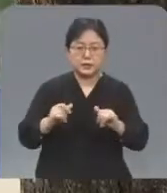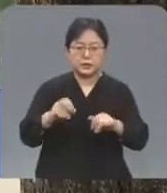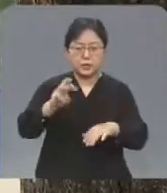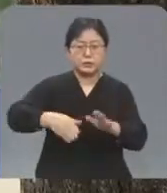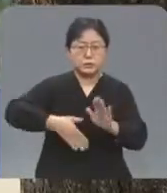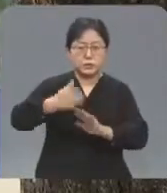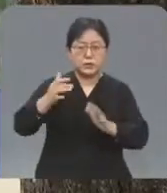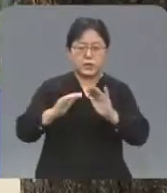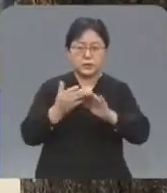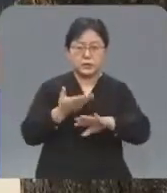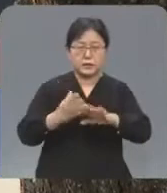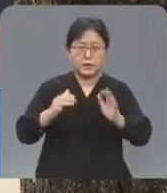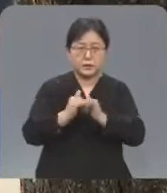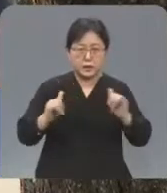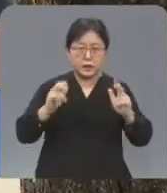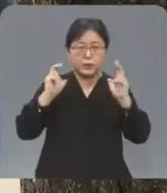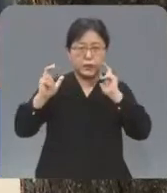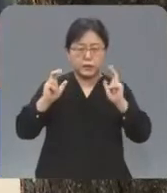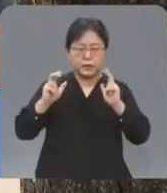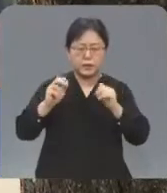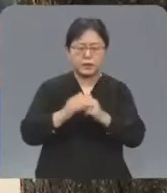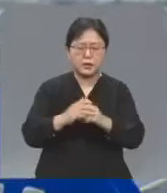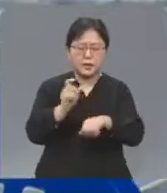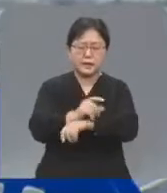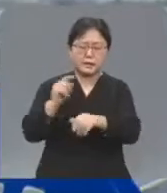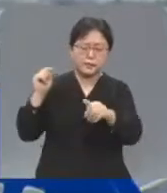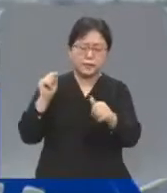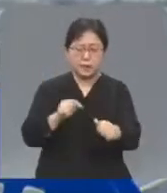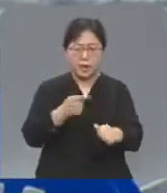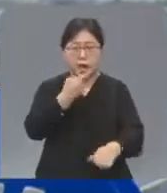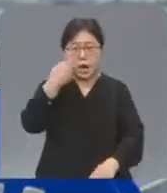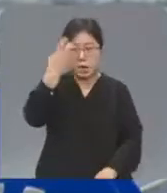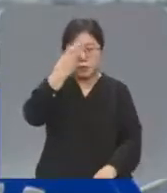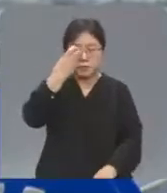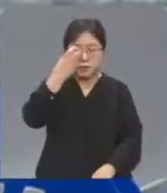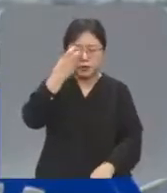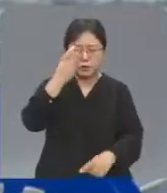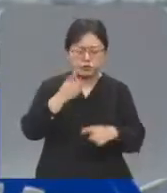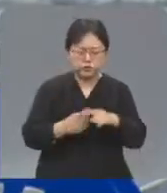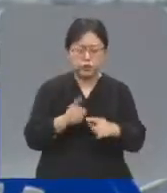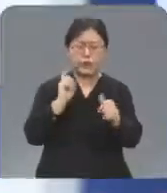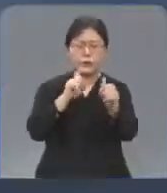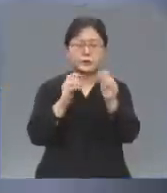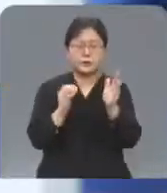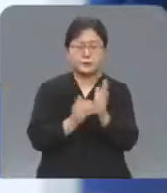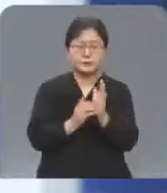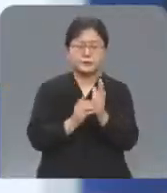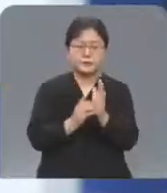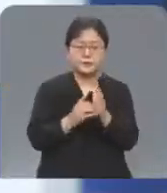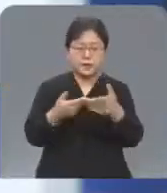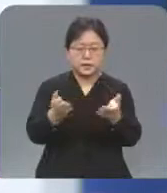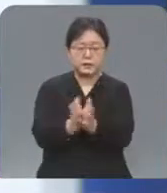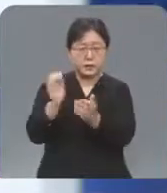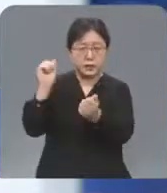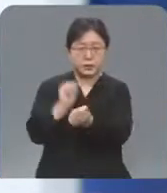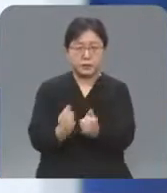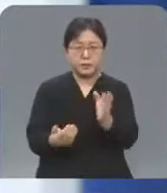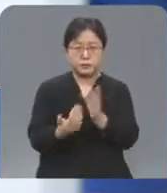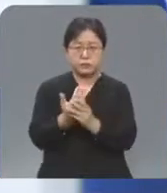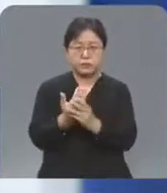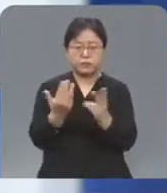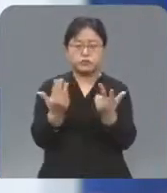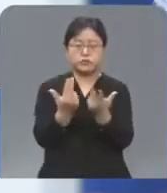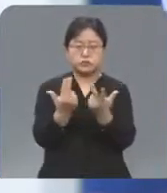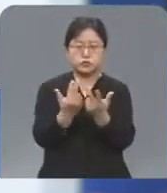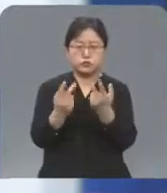광주시가 외국인 고용사업장에 내린 행정명령에 따라 검사를 받고 확진된 사례입니다. 집단 감염이 발생했던